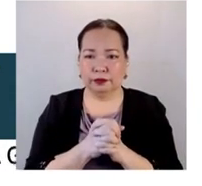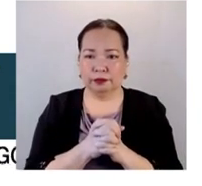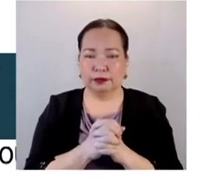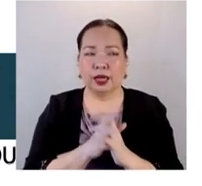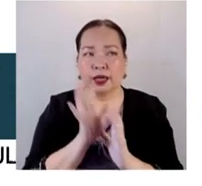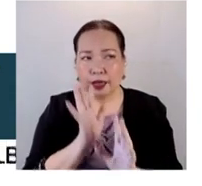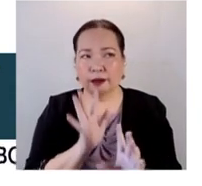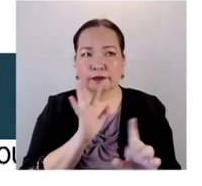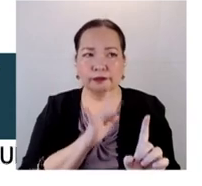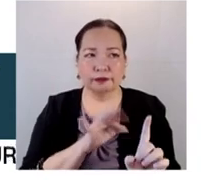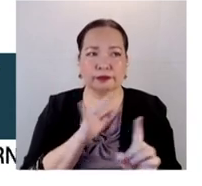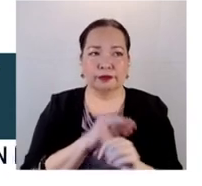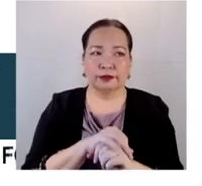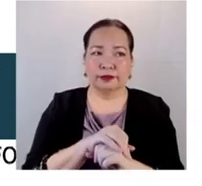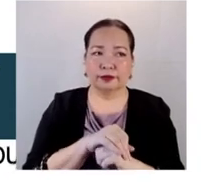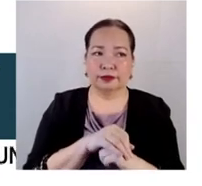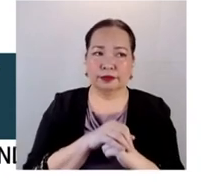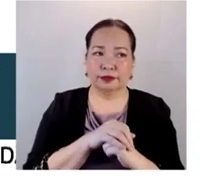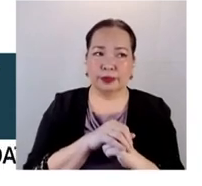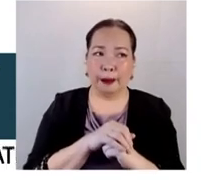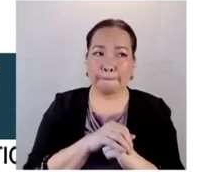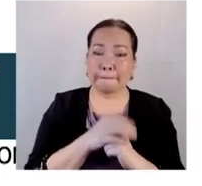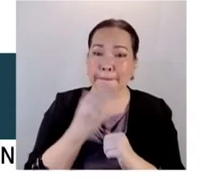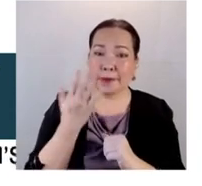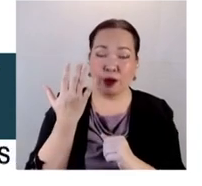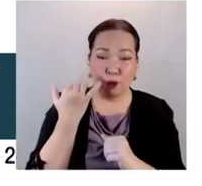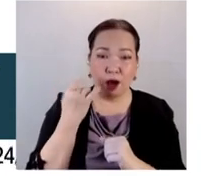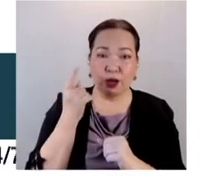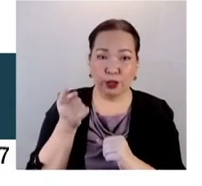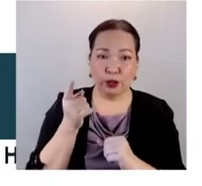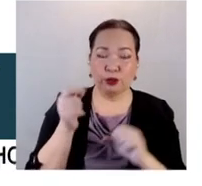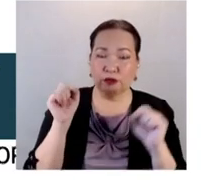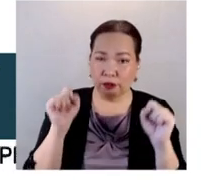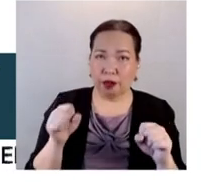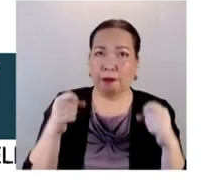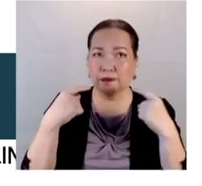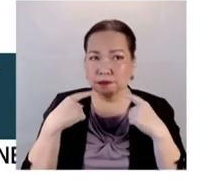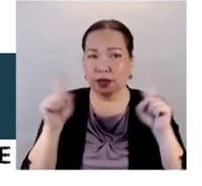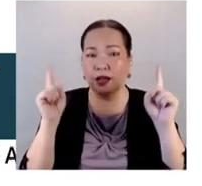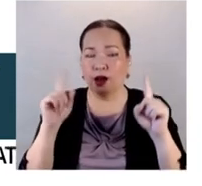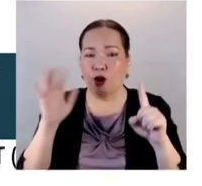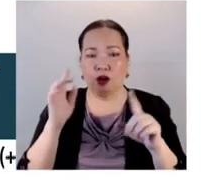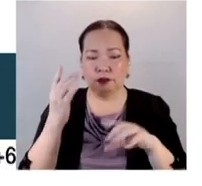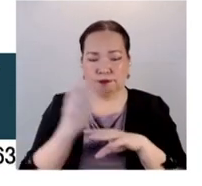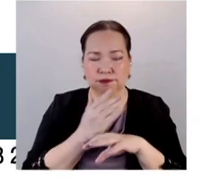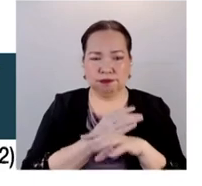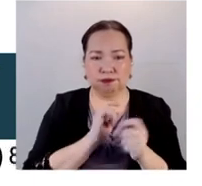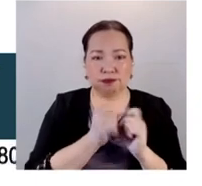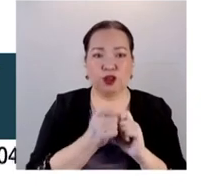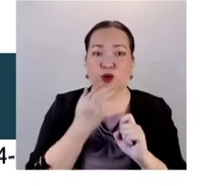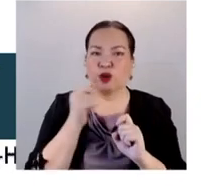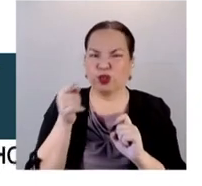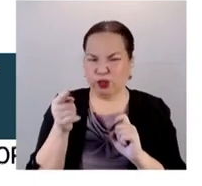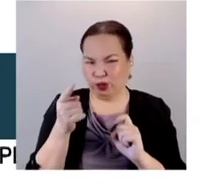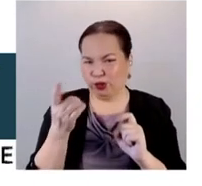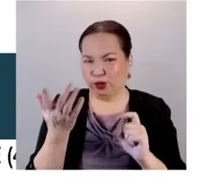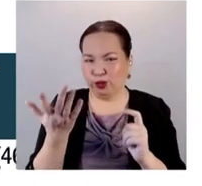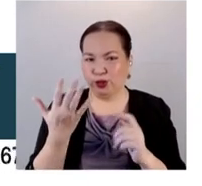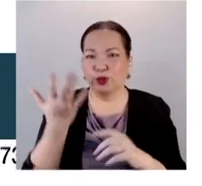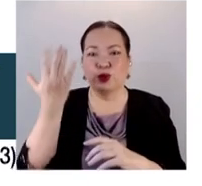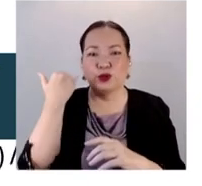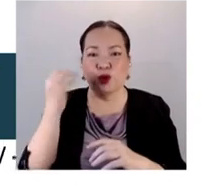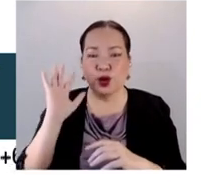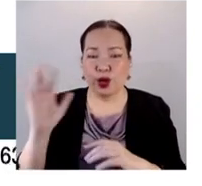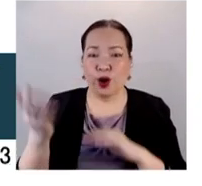po na kaya nyo po magagawa itong lahat ng reformang ito? Ay dahil lang po dati niyong